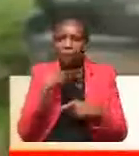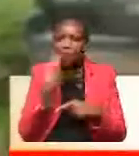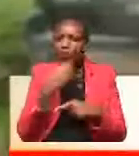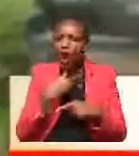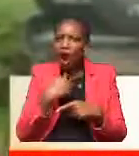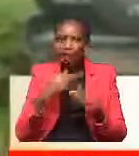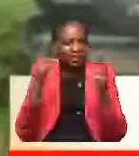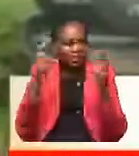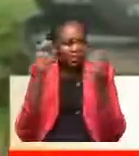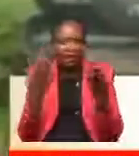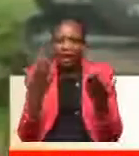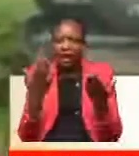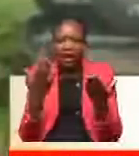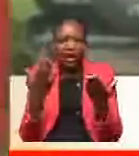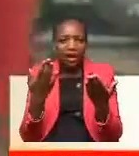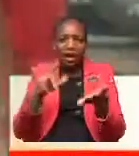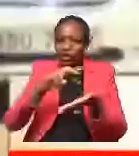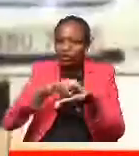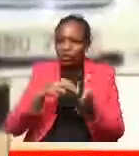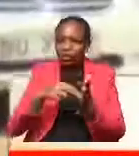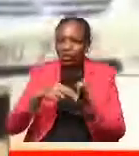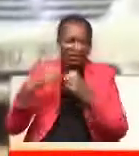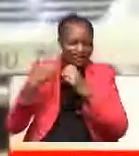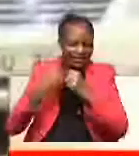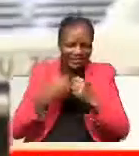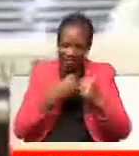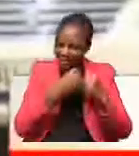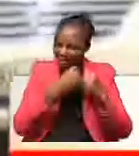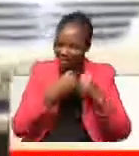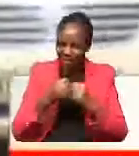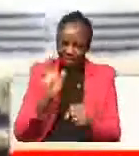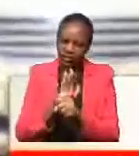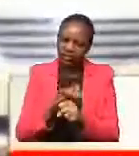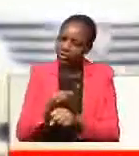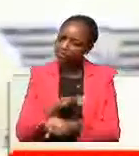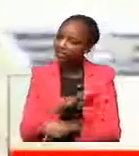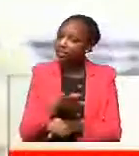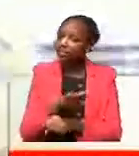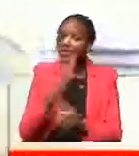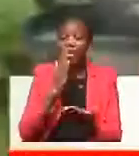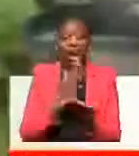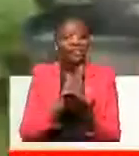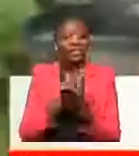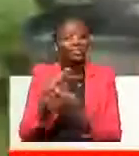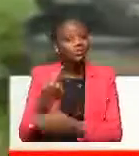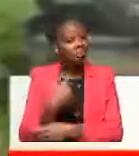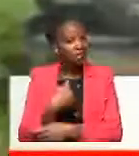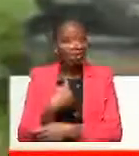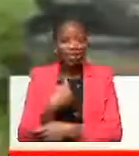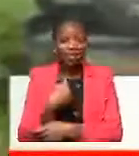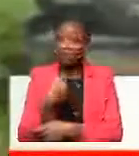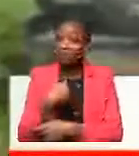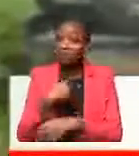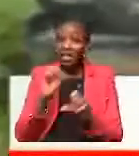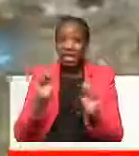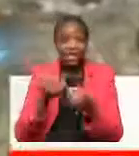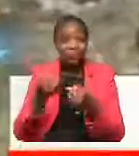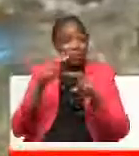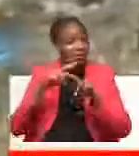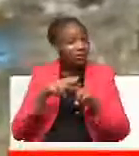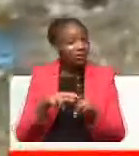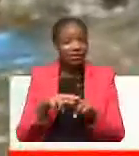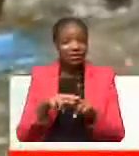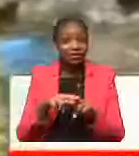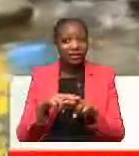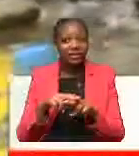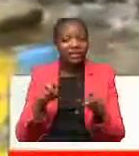masoko lakini wengine hawana. So tunapitia wakati mgumu, na kuongea ukweli kama mimi ukiniangalia hivi siwezi kaa chini niambie serikali niletee